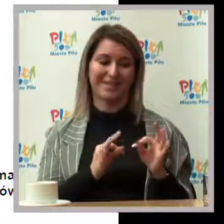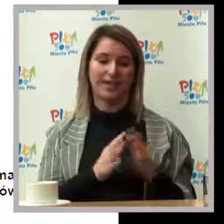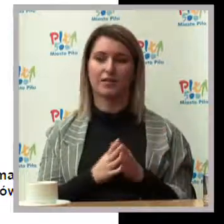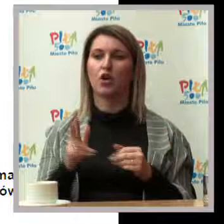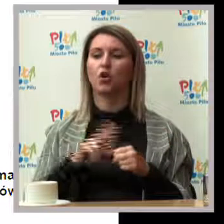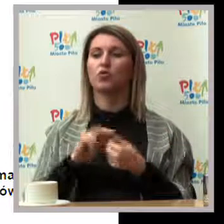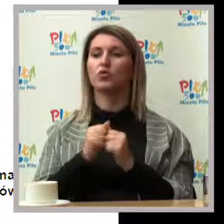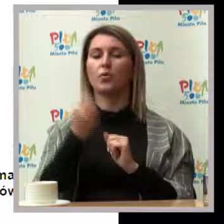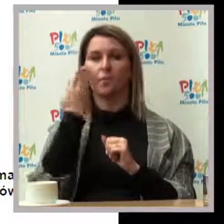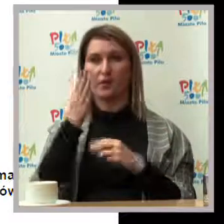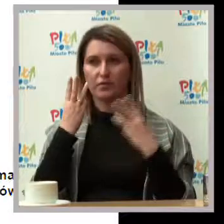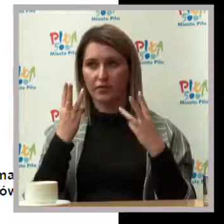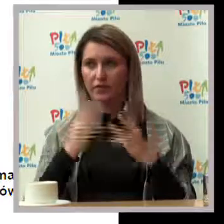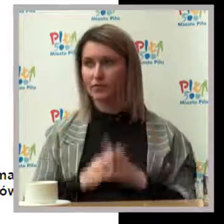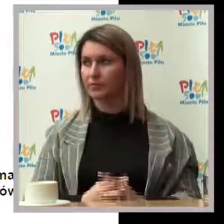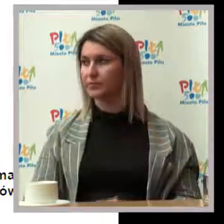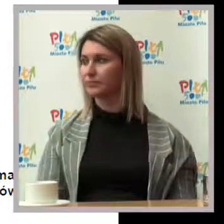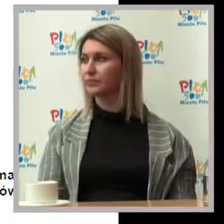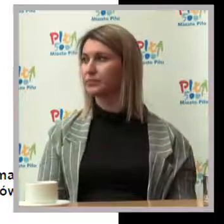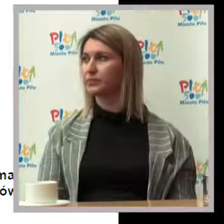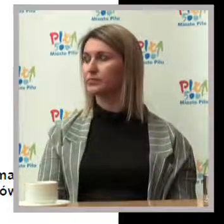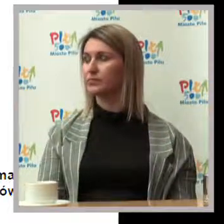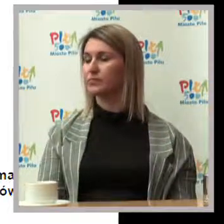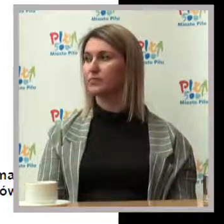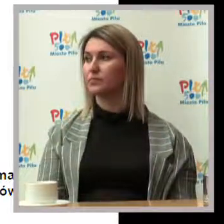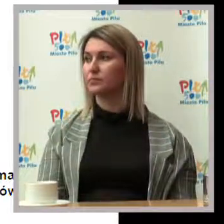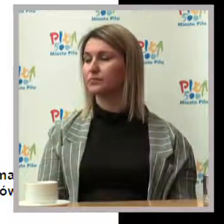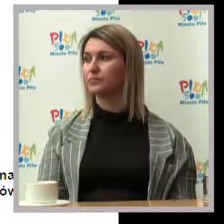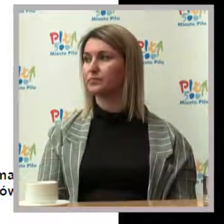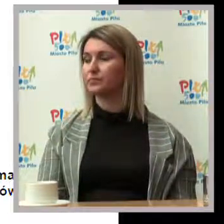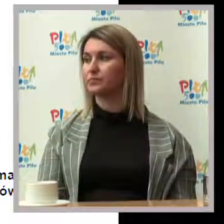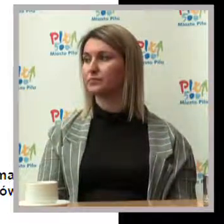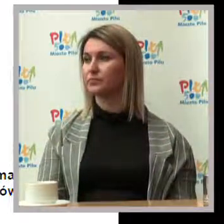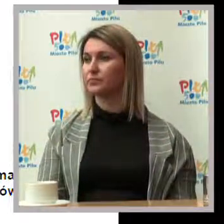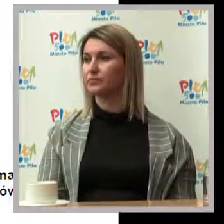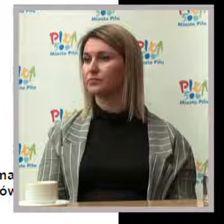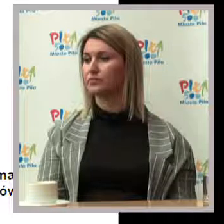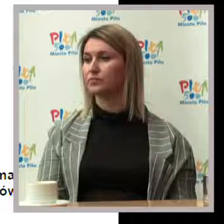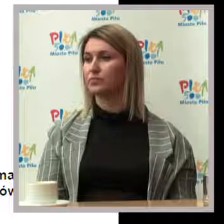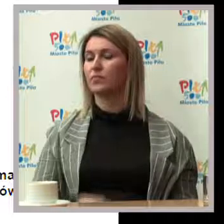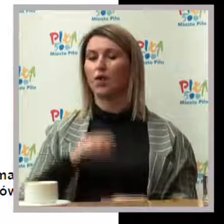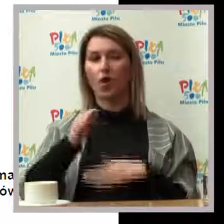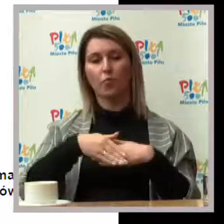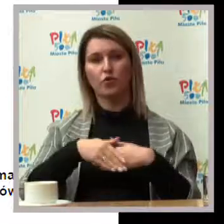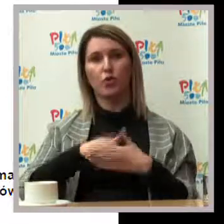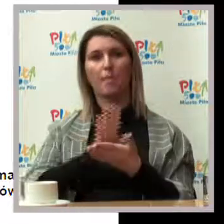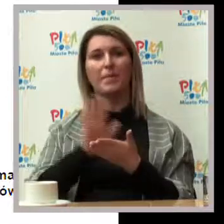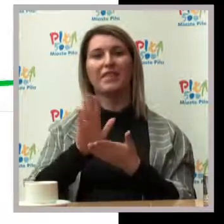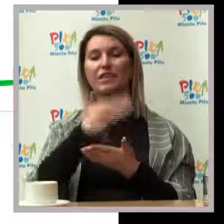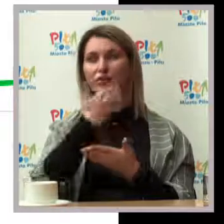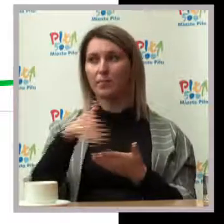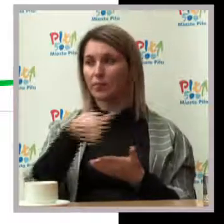realizacji inwestycji i zamierzeń bieżącego utrzymania miasta, uzupełnić o prawie 15 milionów złotych naszego